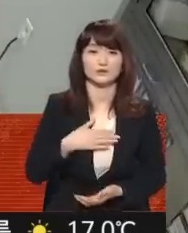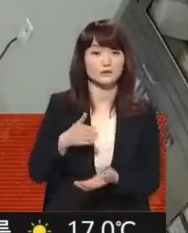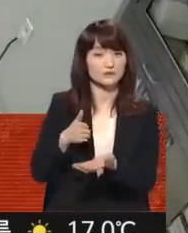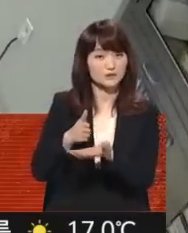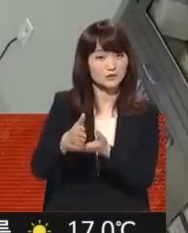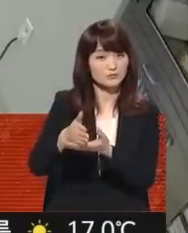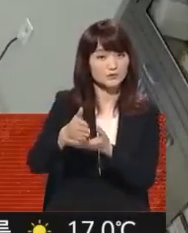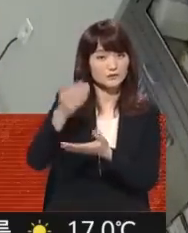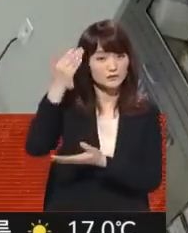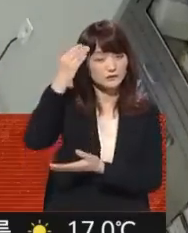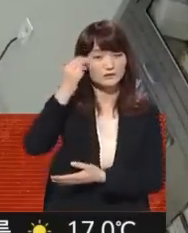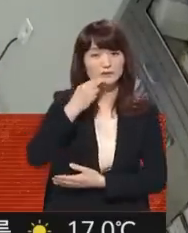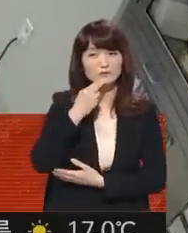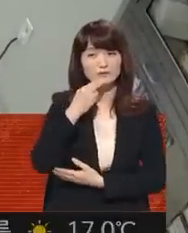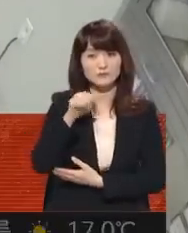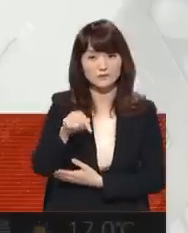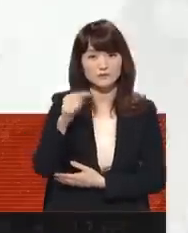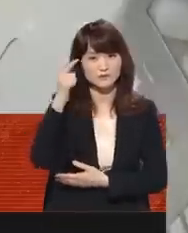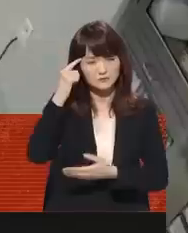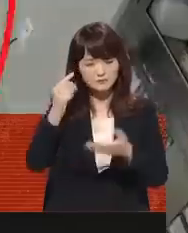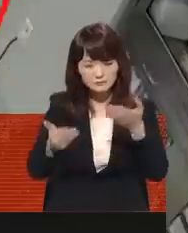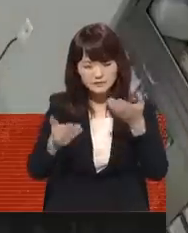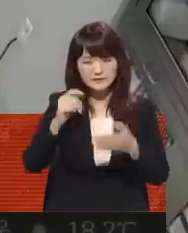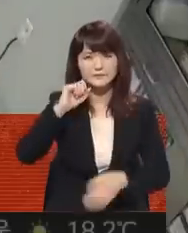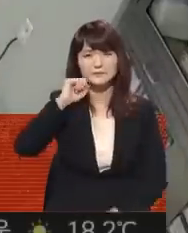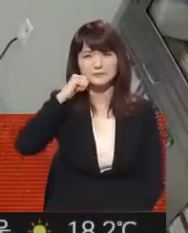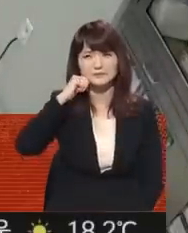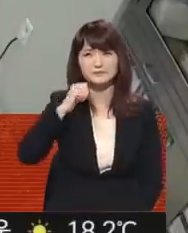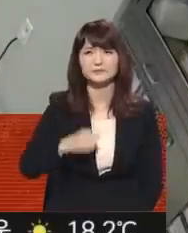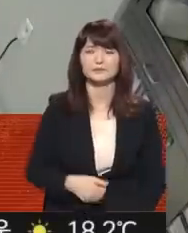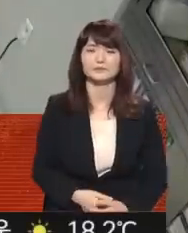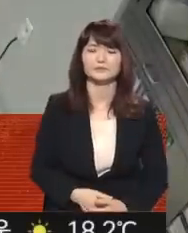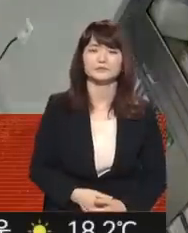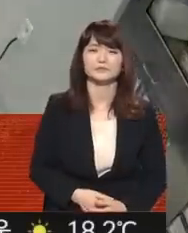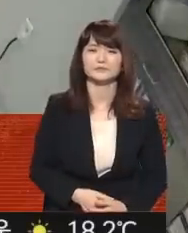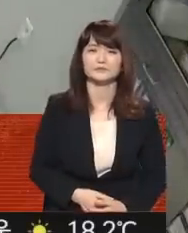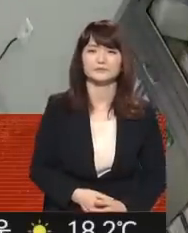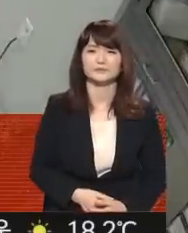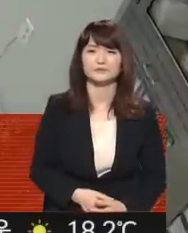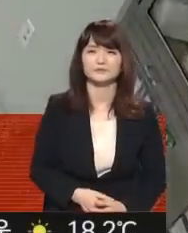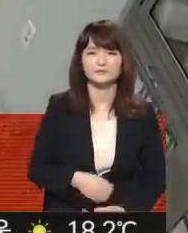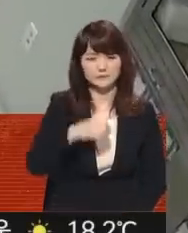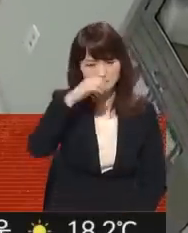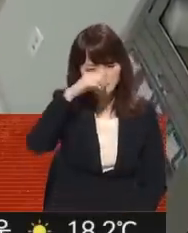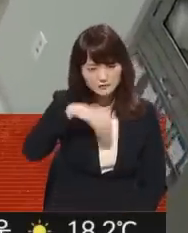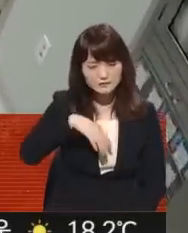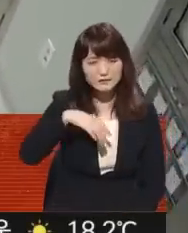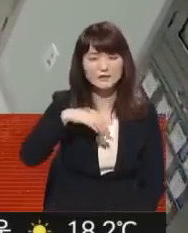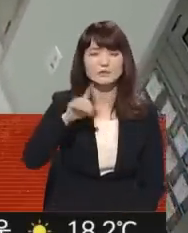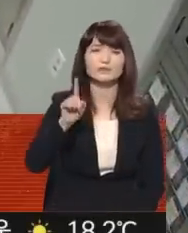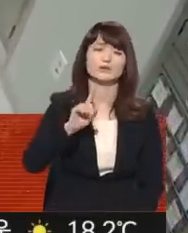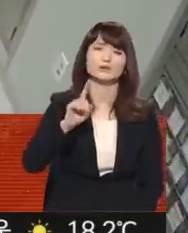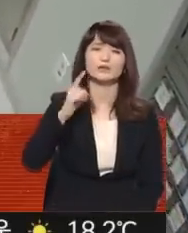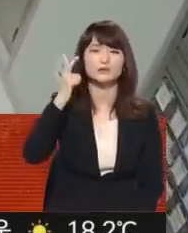없는 상황에서 이거를 뭐 판단하기는 좀 어렵습니다만 교수님 그냥 인지상정상